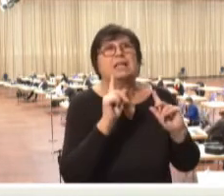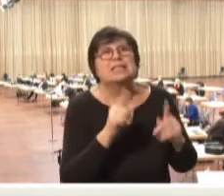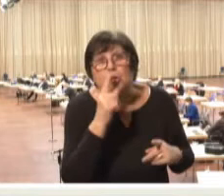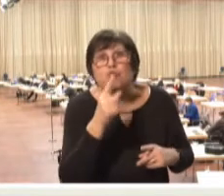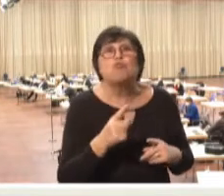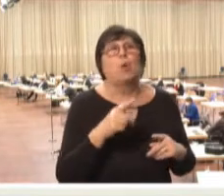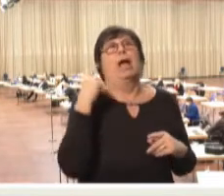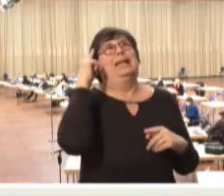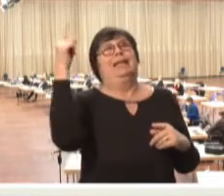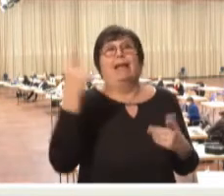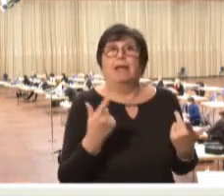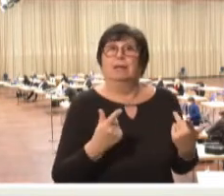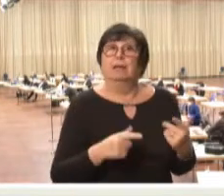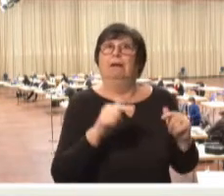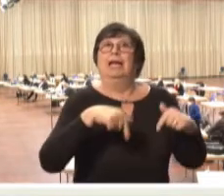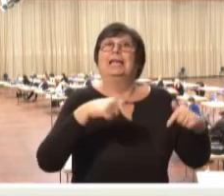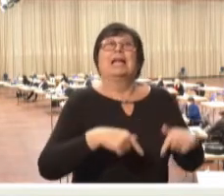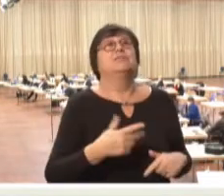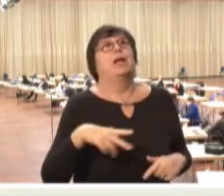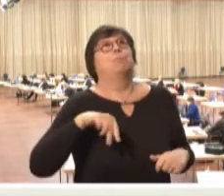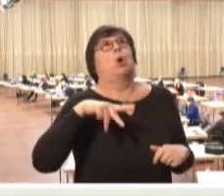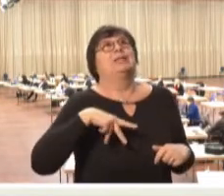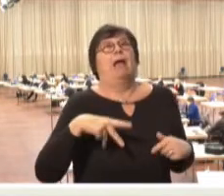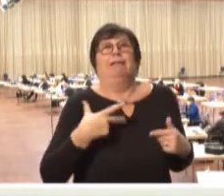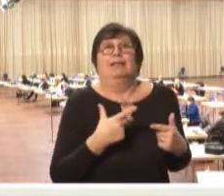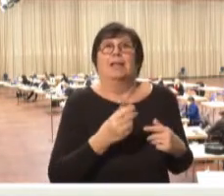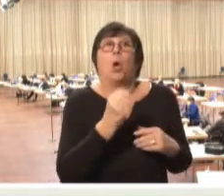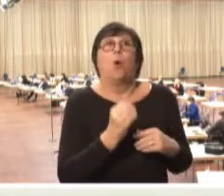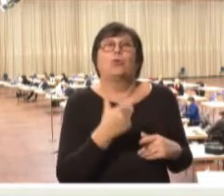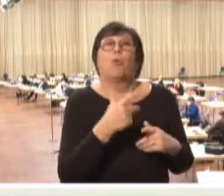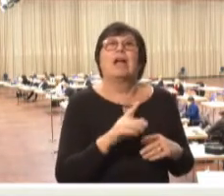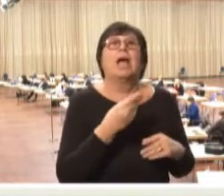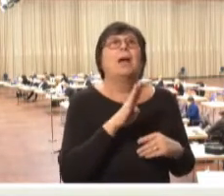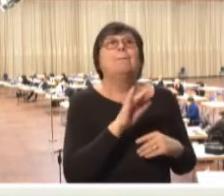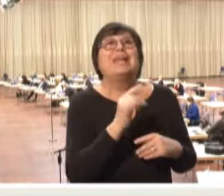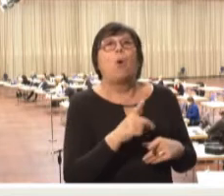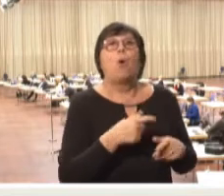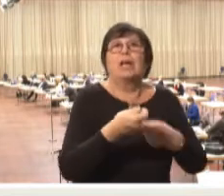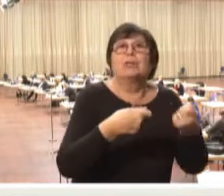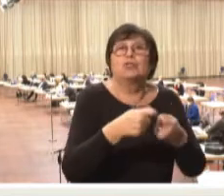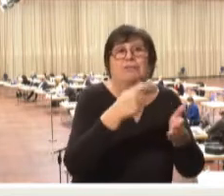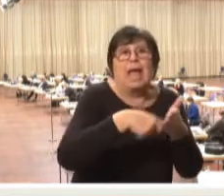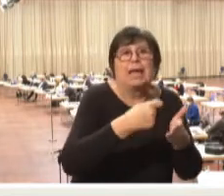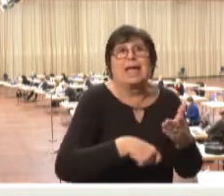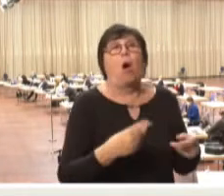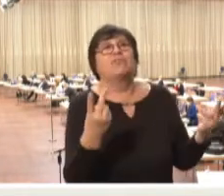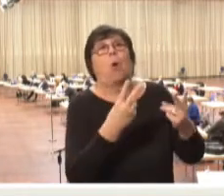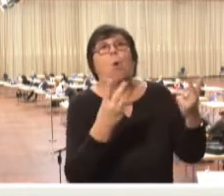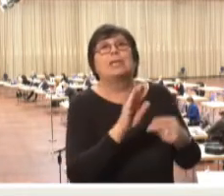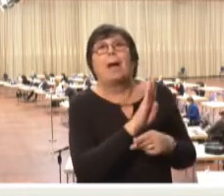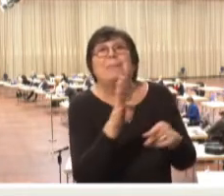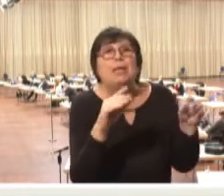es auf Saarländisch gesagt jetzt mal gerade Moden ist, weil man in den Bioladen in Kafe geht oder am Bioregal in den